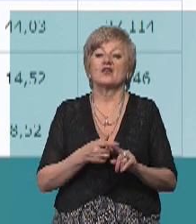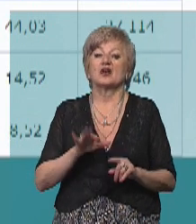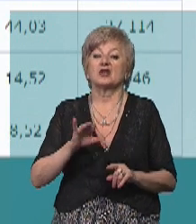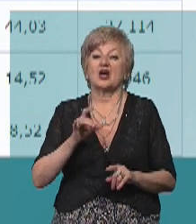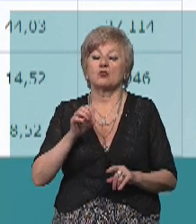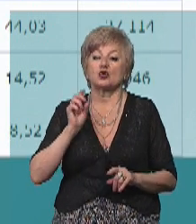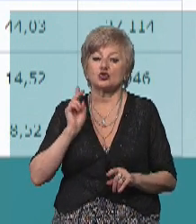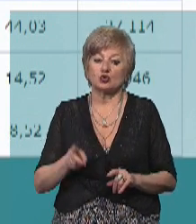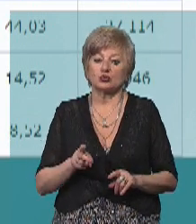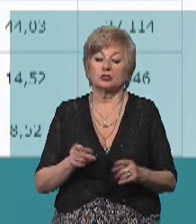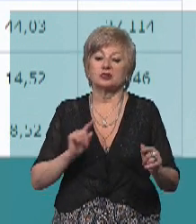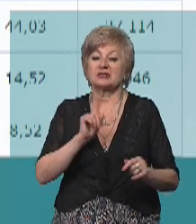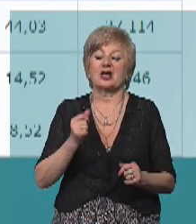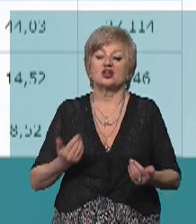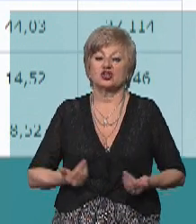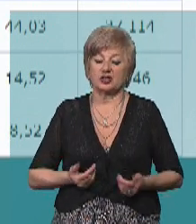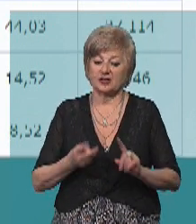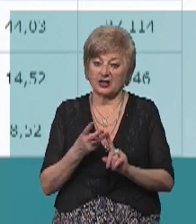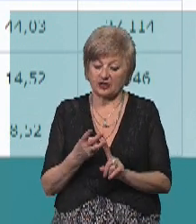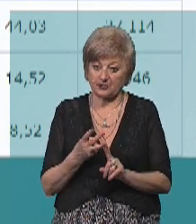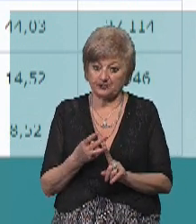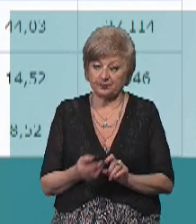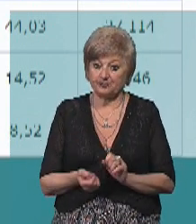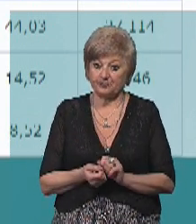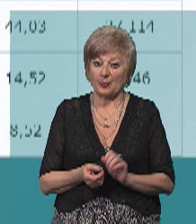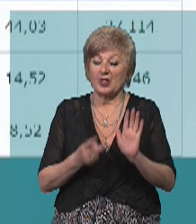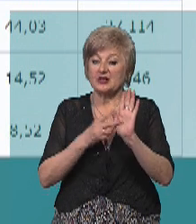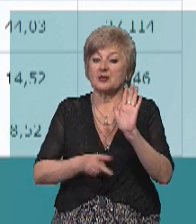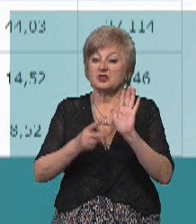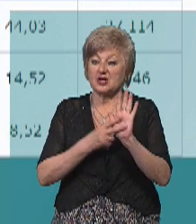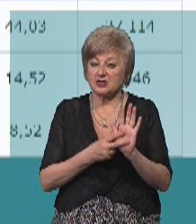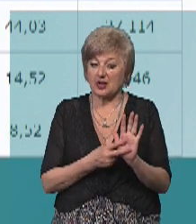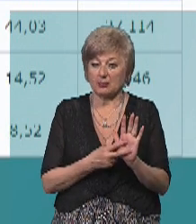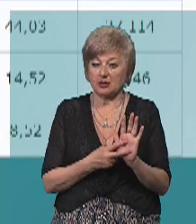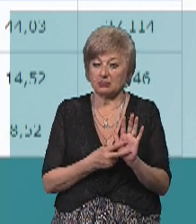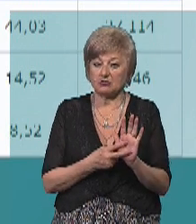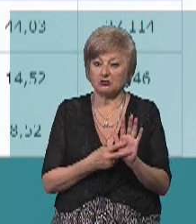Микола, «Опозиційна платформа за життя», третя позиція. 77-й округ.